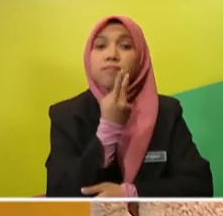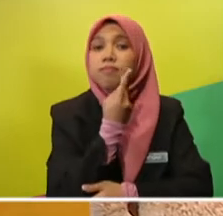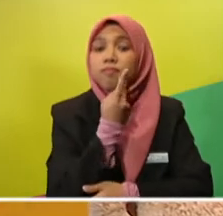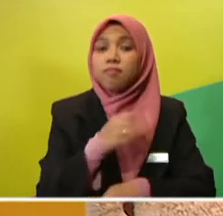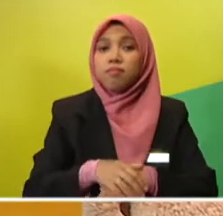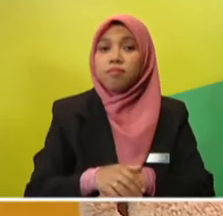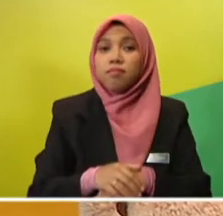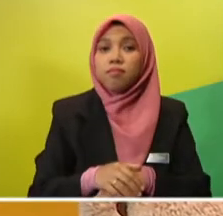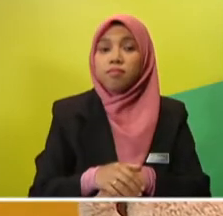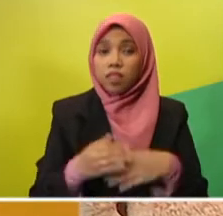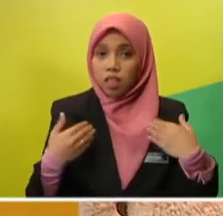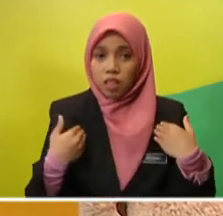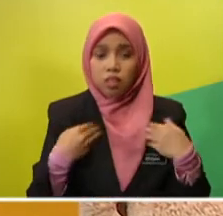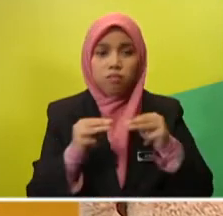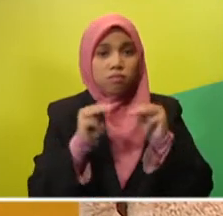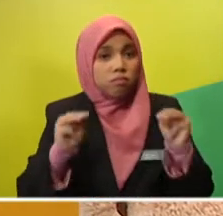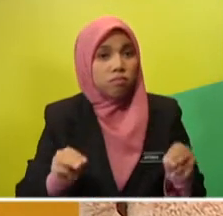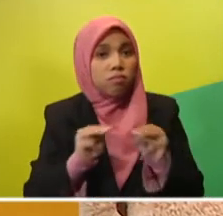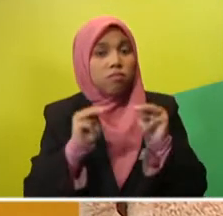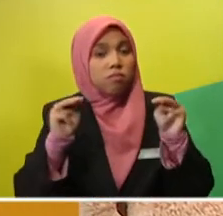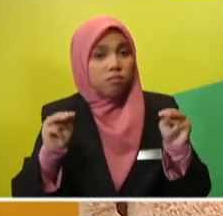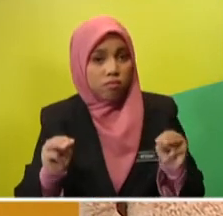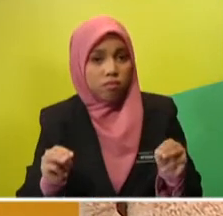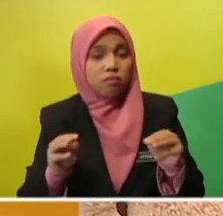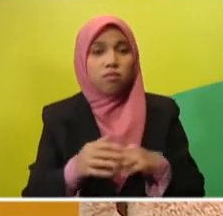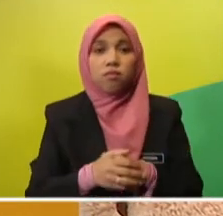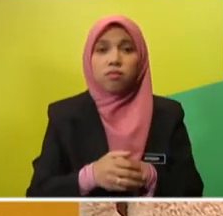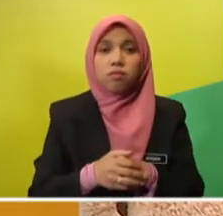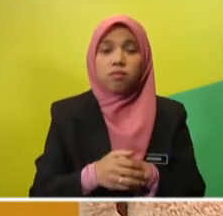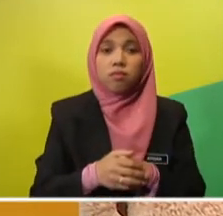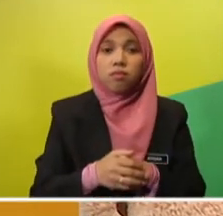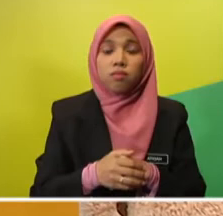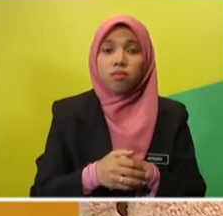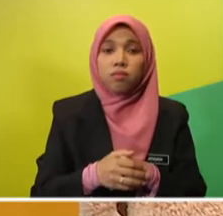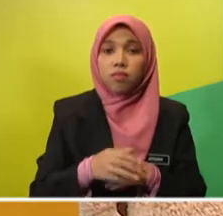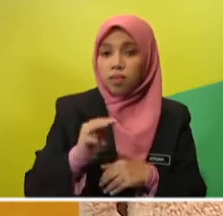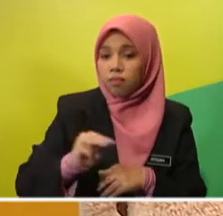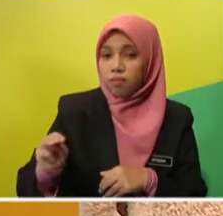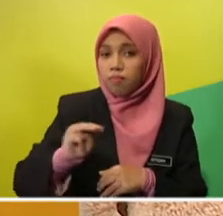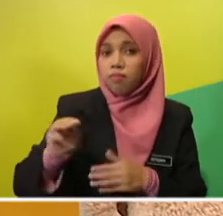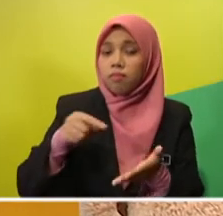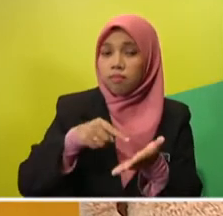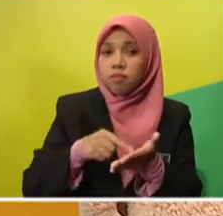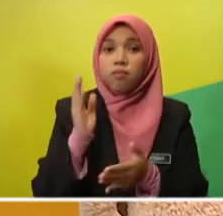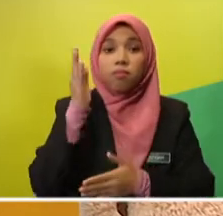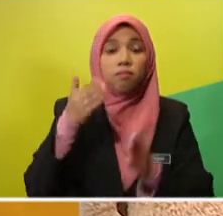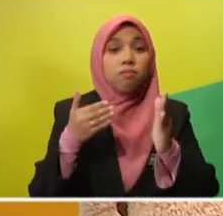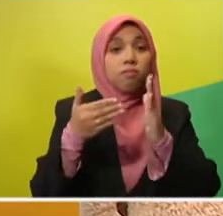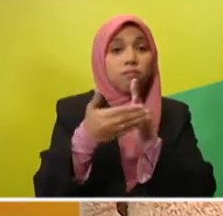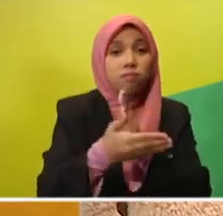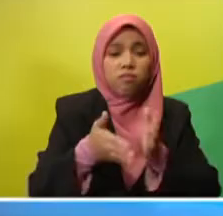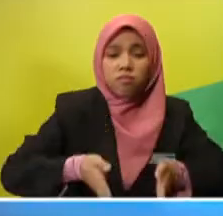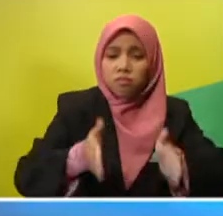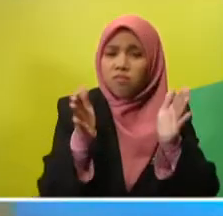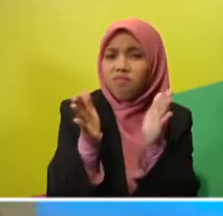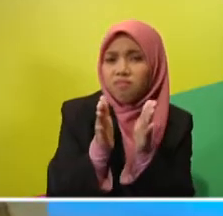sekolah terdapat meja-meja di mana MBK akan melalui lorong-lorong sempit. Okey, Kak Rina, di tangan Kak Rina ada apa?